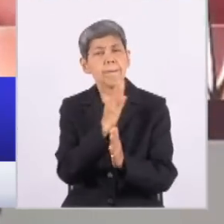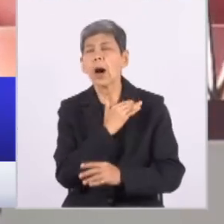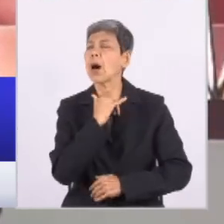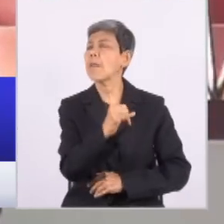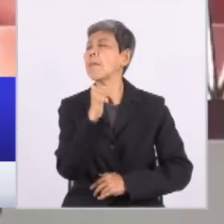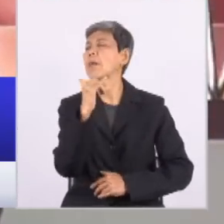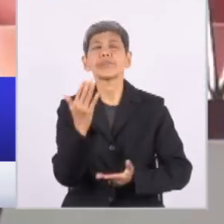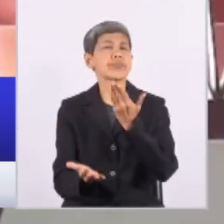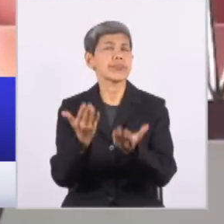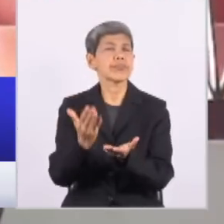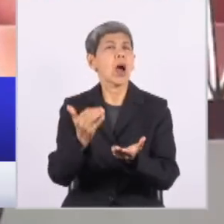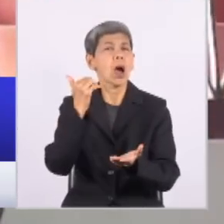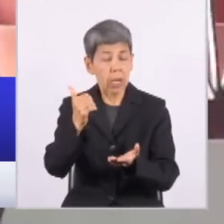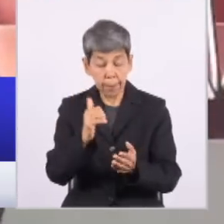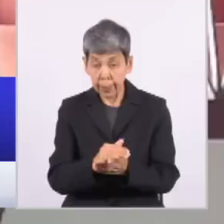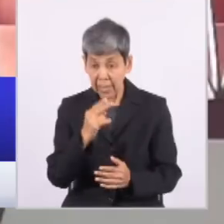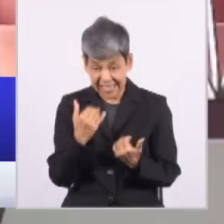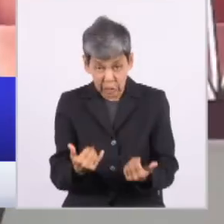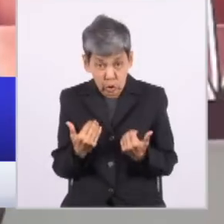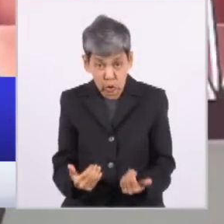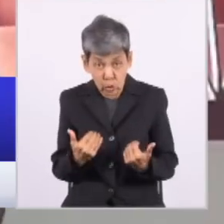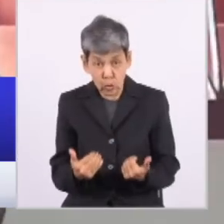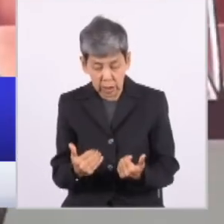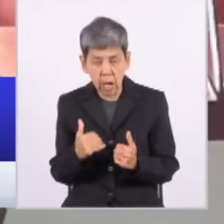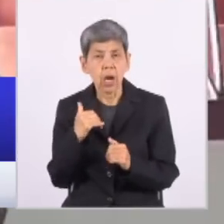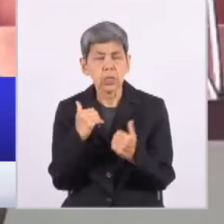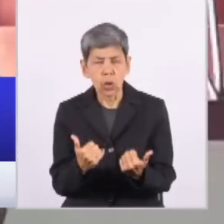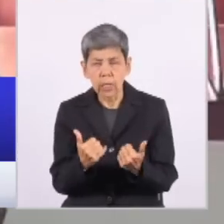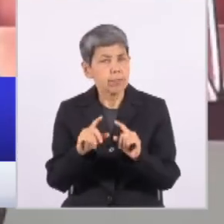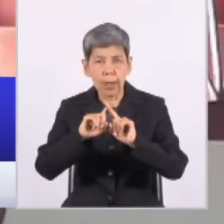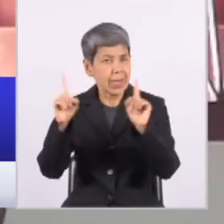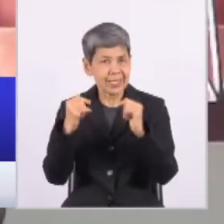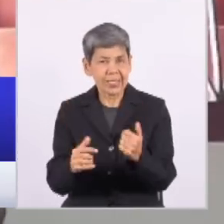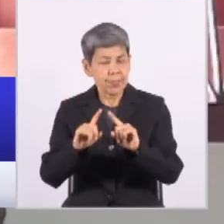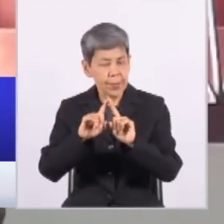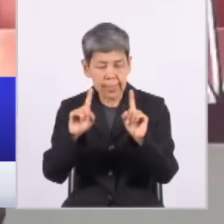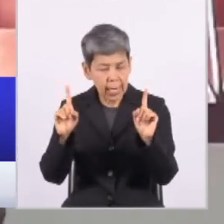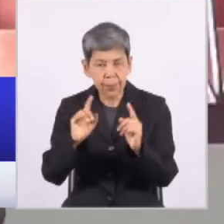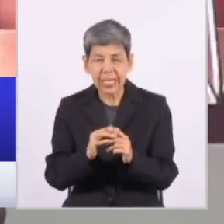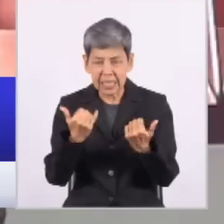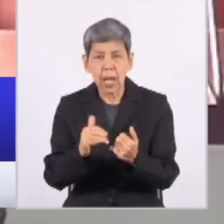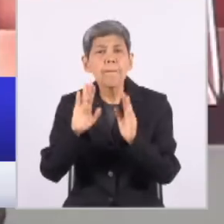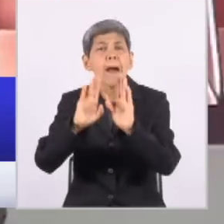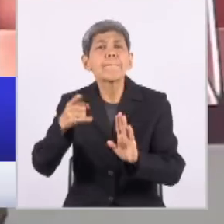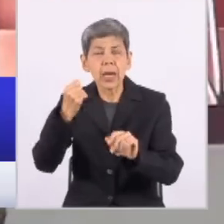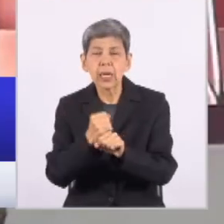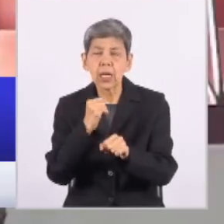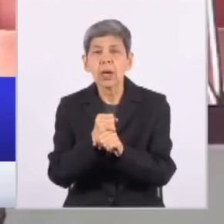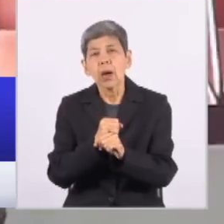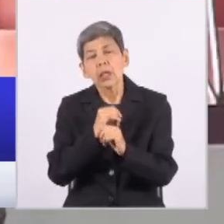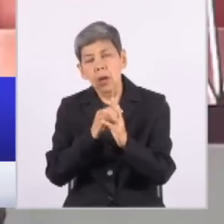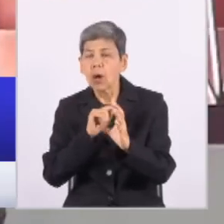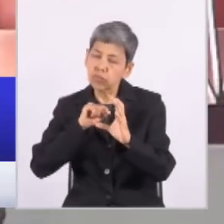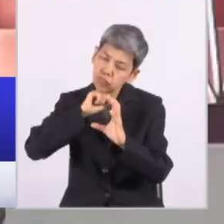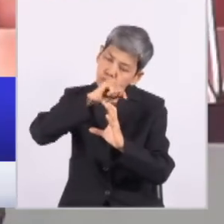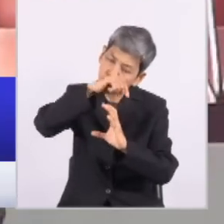บินที่ไหนก็ได้แต่ในเมื่อสมัยเนี้ยยุคสมัยมันไม่ใช่ไม่เหมือนสมัยเดิมนั่นแหละยุคสมัยใหม่เนี่ยเราจะข้ามประเทศหรือจะไปบิน